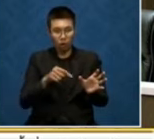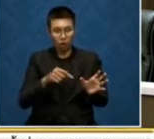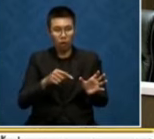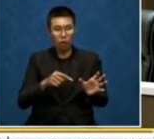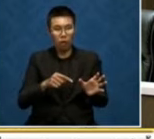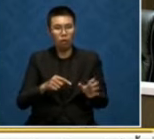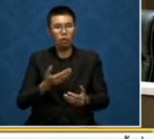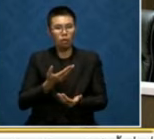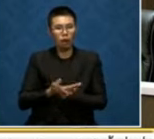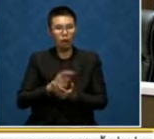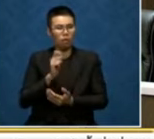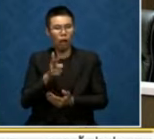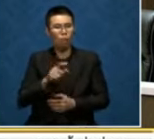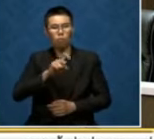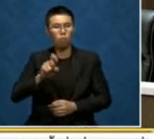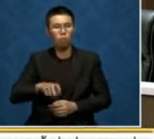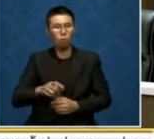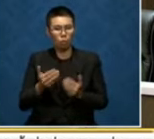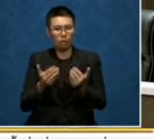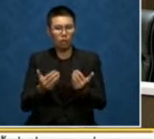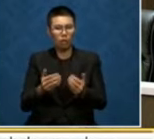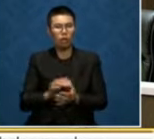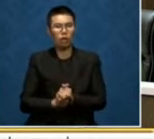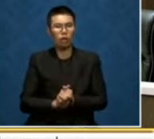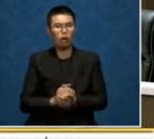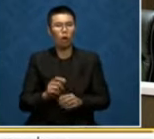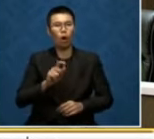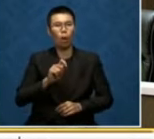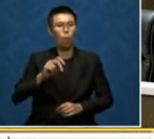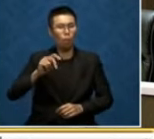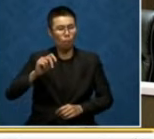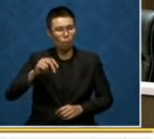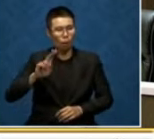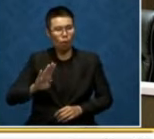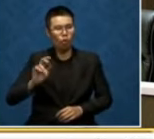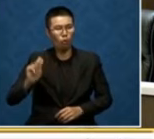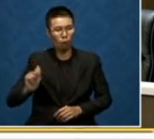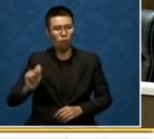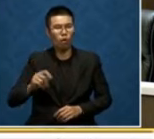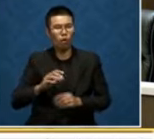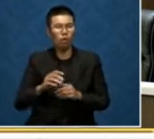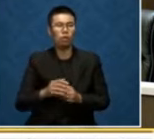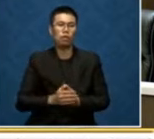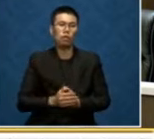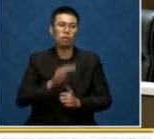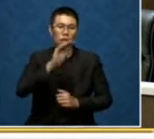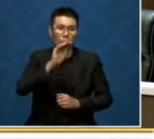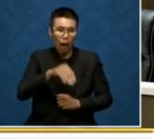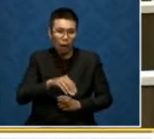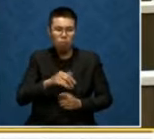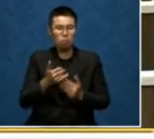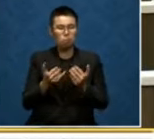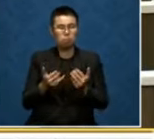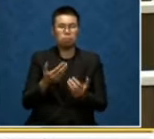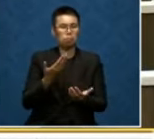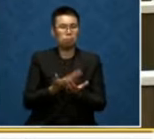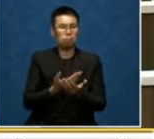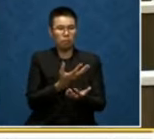ทำให้วันนี้ครับเทศบาลอบตเขาไม่สามารถจัดเก็บภาษีได้อีกต่อไป